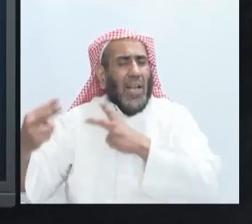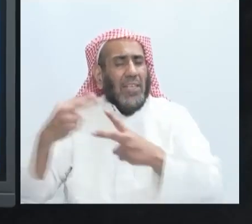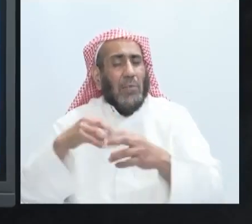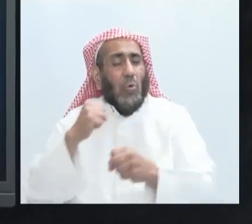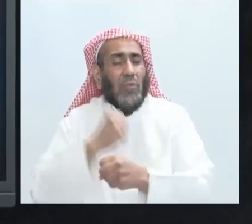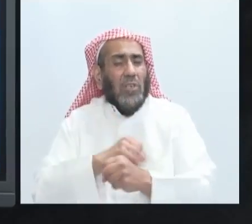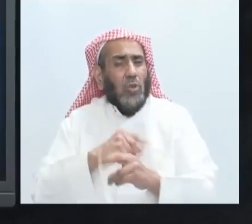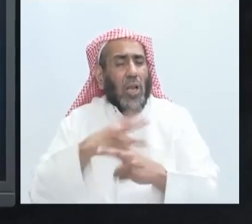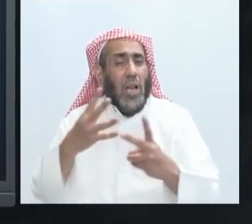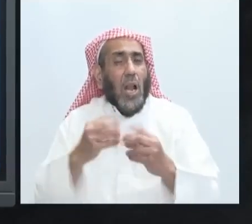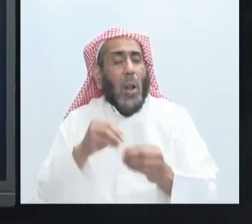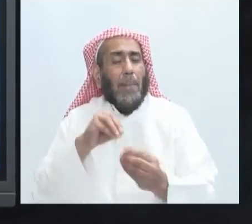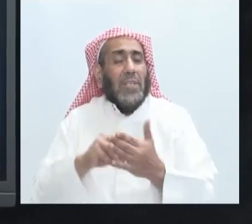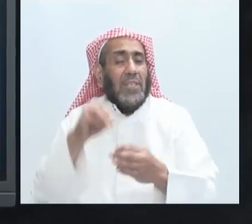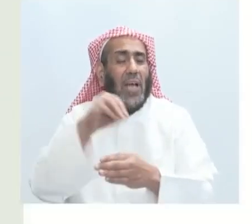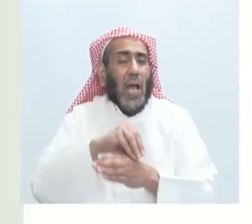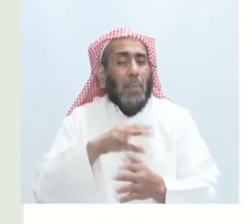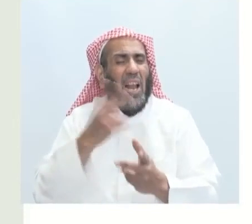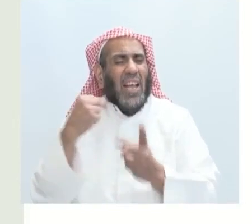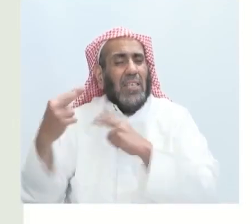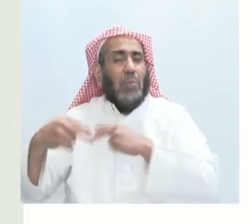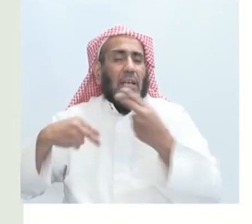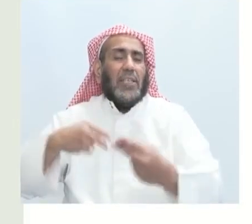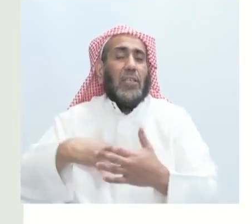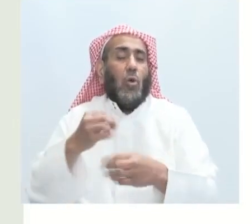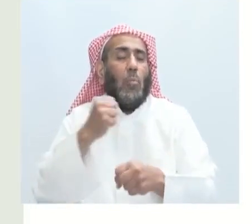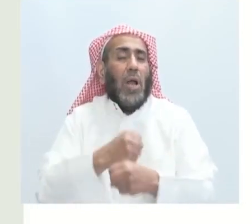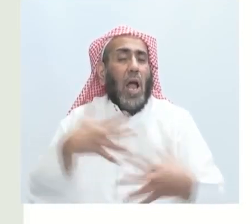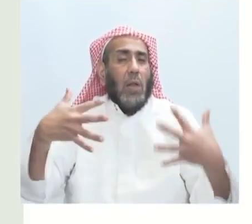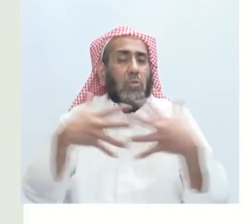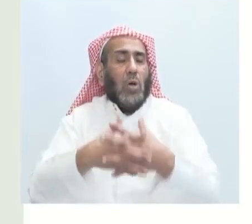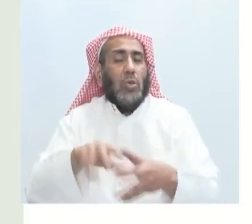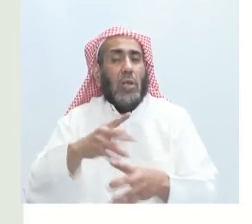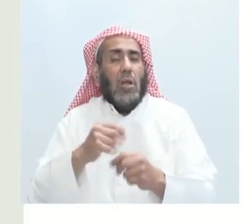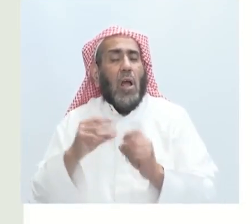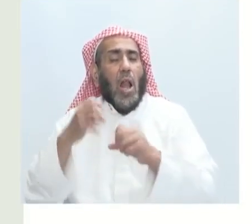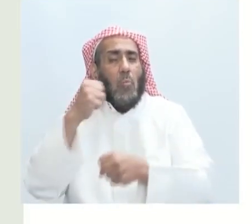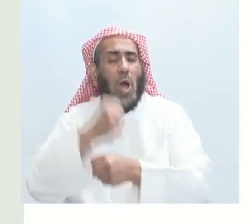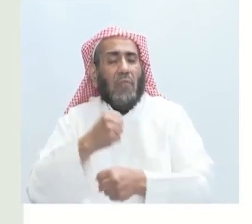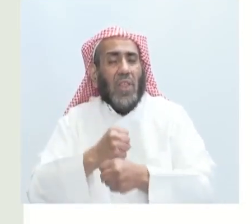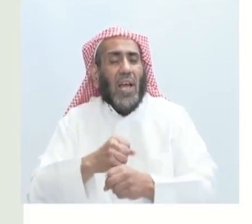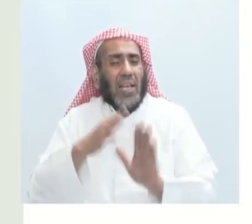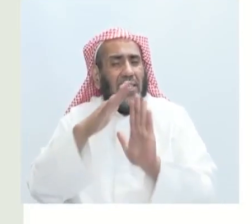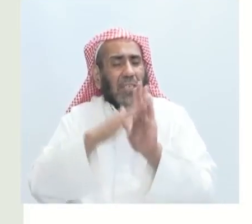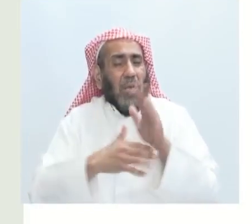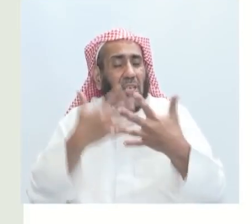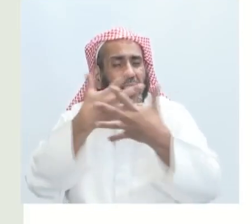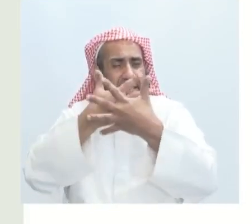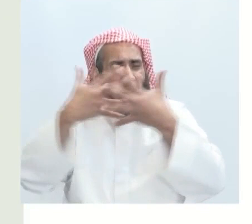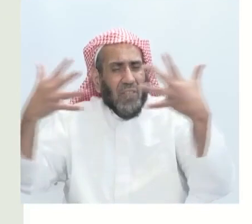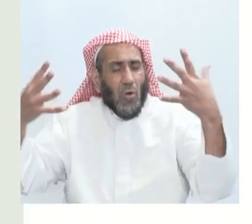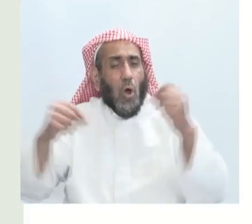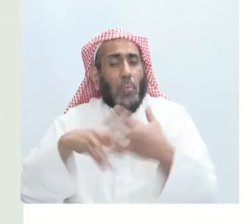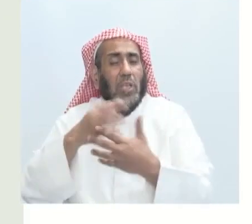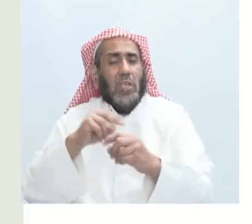والتجديد يشكل هذا اتجاه محطه انتقال من القديم الى الى الجديد ويقوم على المزاوجه بين ذلك فله في المحافظه الديباجه الصافيه وله من